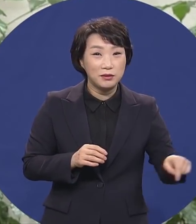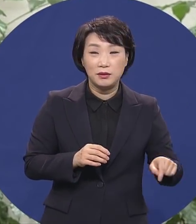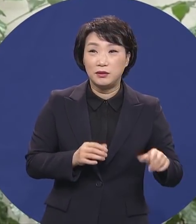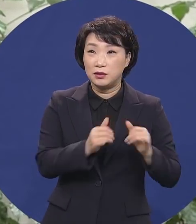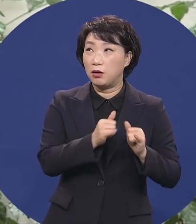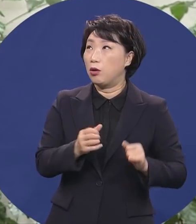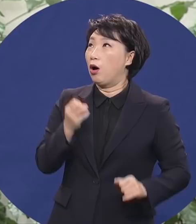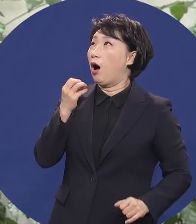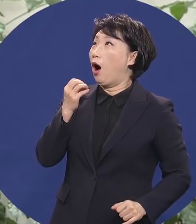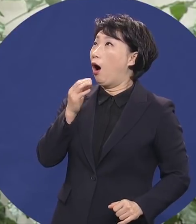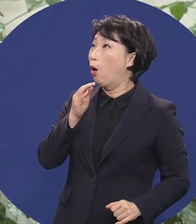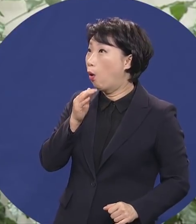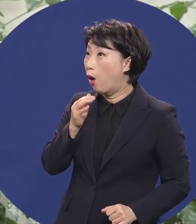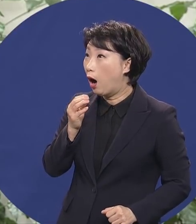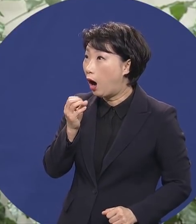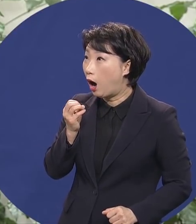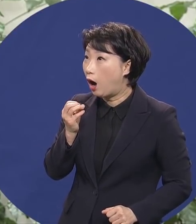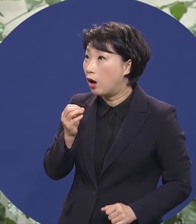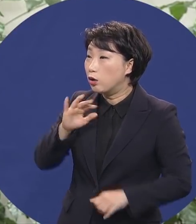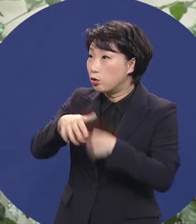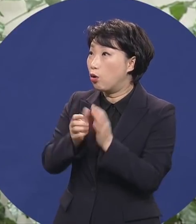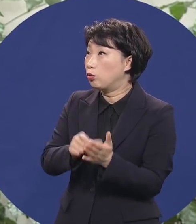야, 성경에 있는 그 말씀이